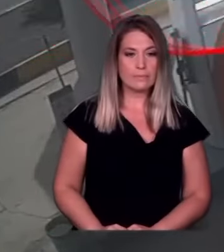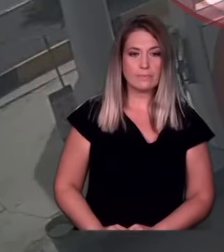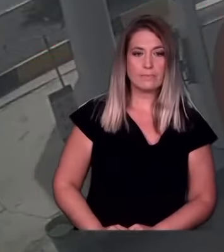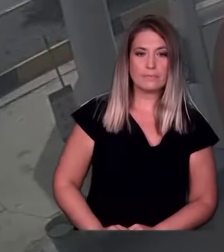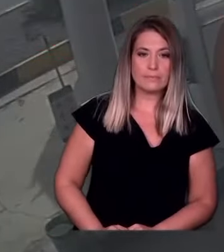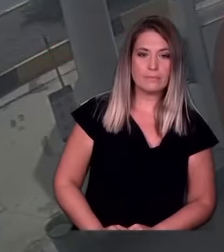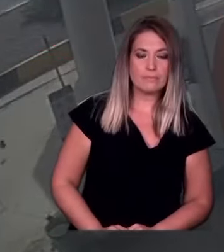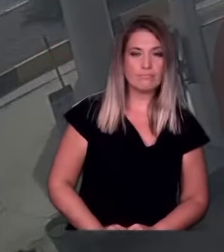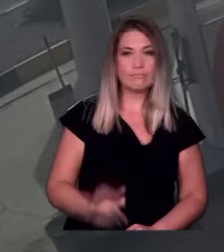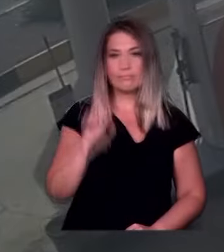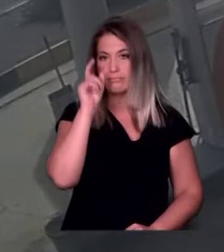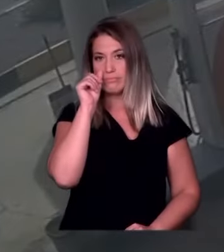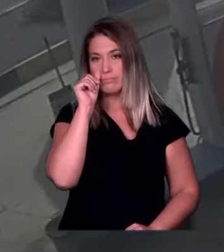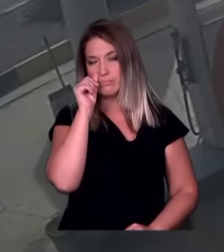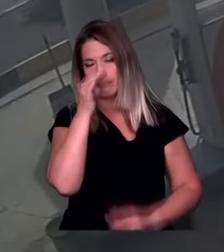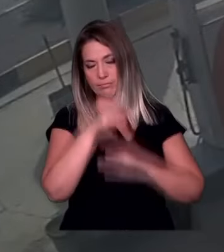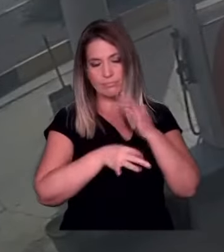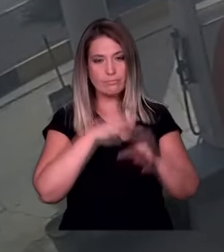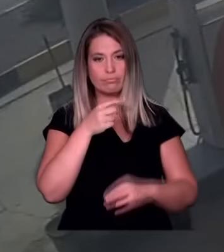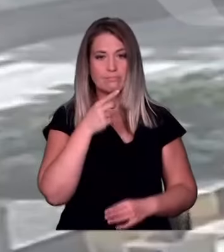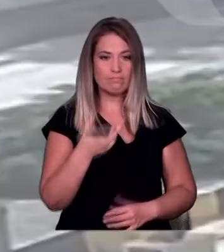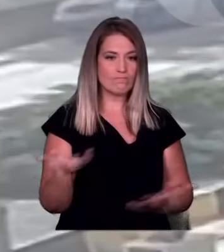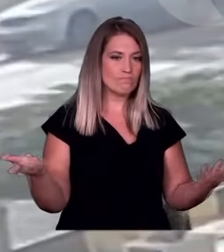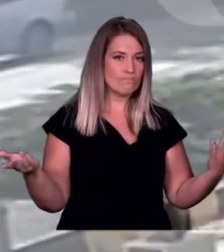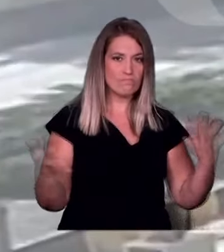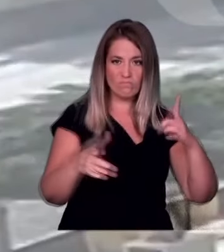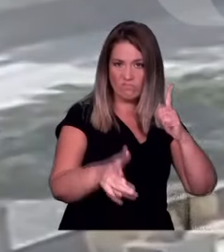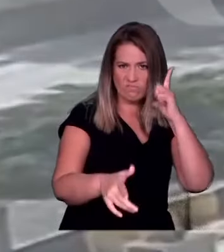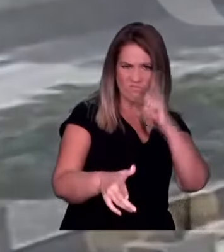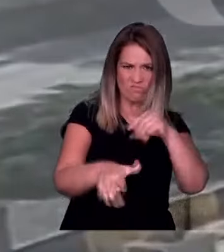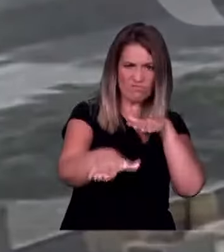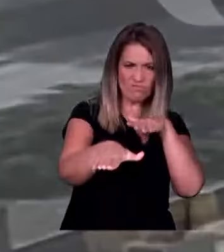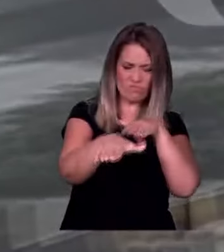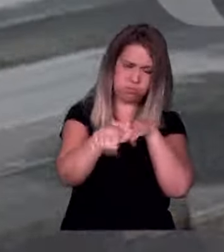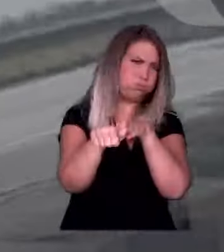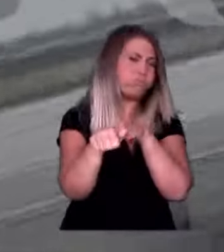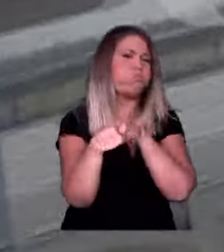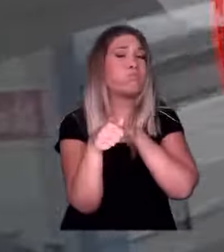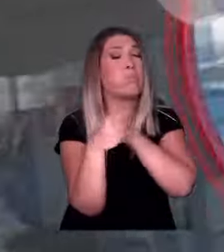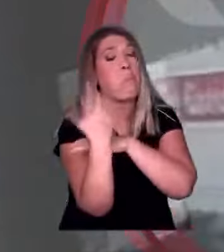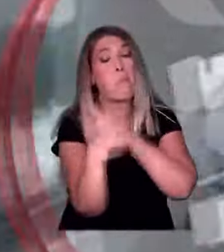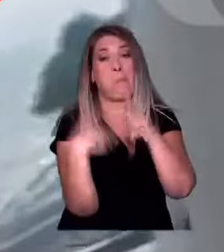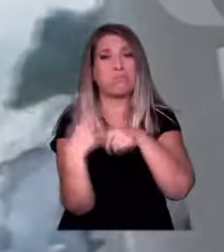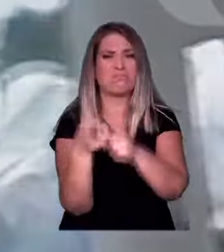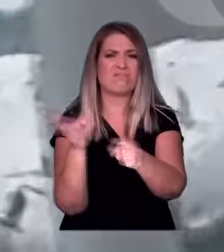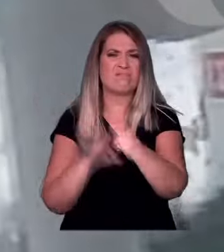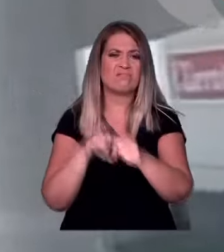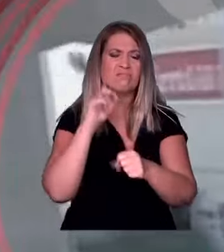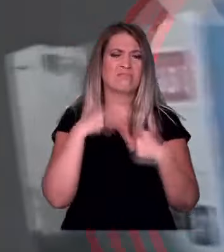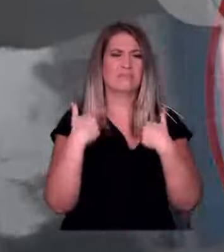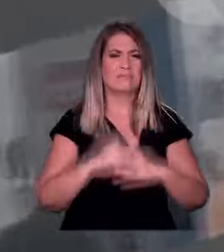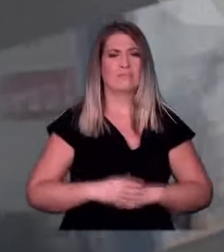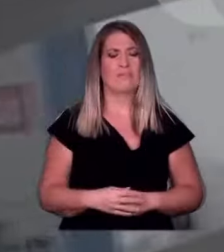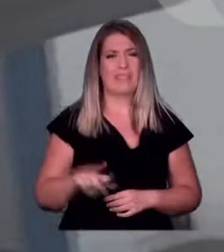Με ηλικιώδη ταχύτητα κόβεται το νήμα μιας ανθρώπινης ζωής. Είναι το συγκλονιστικό βίντεο ντοκουμέντο της τραγωδίας στη Νέα Κύο, με το δυστύχημα έξω